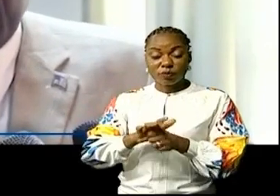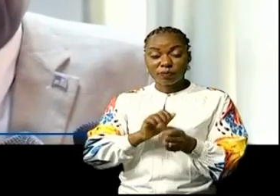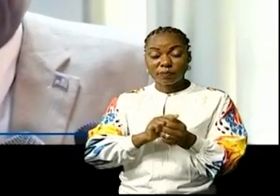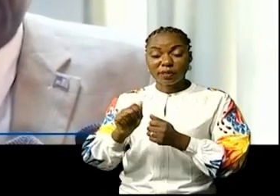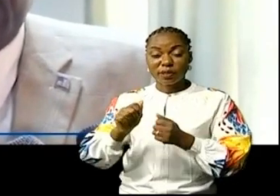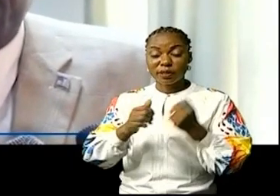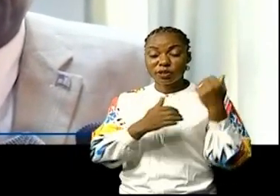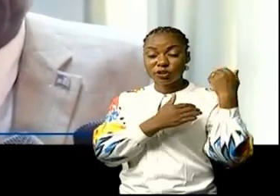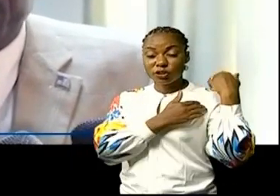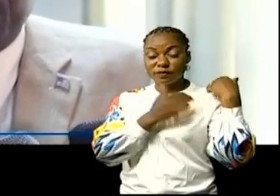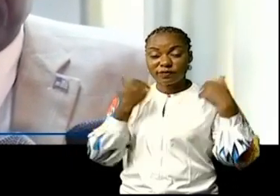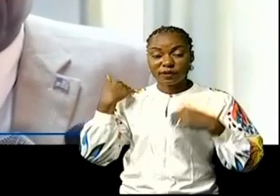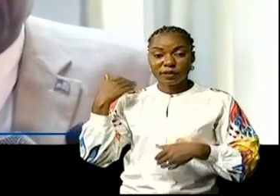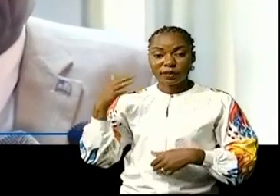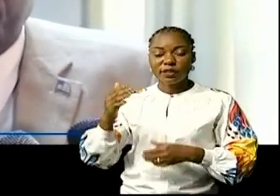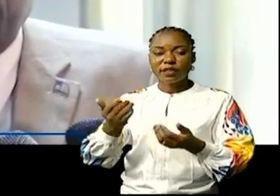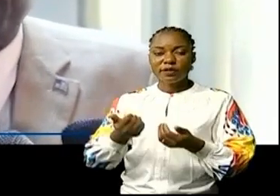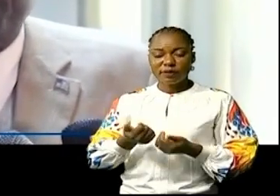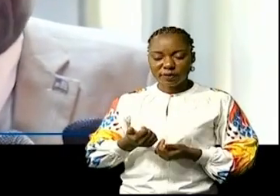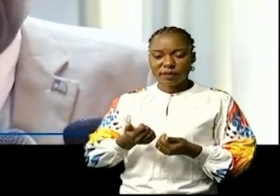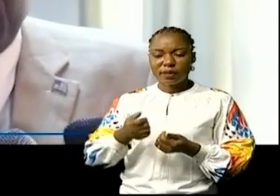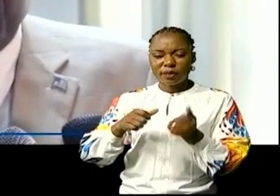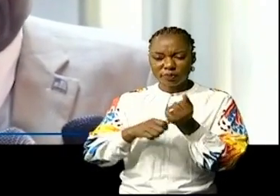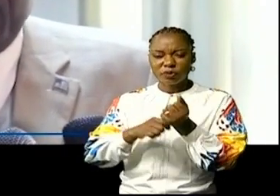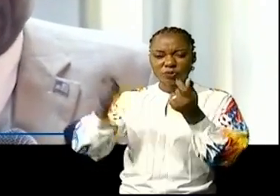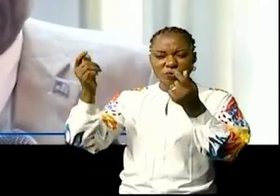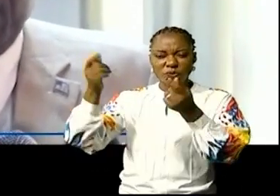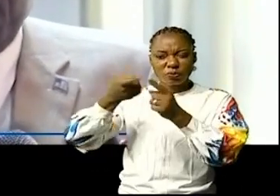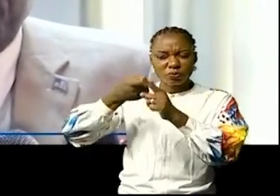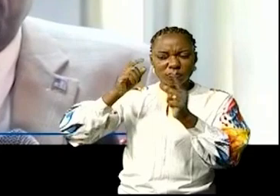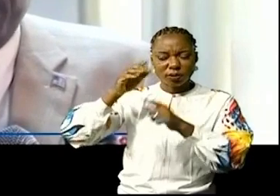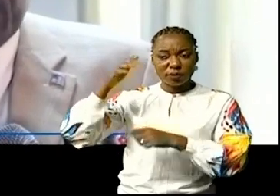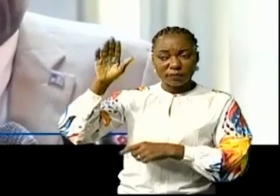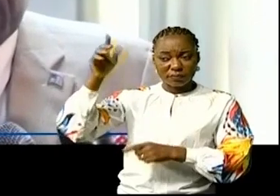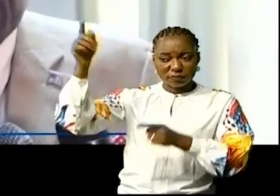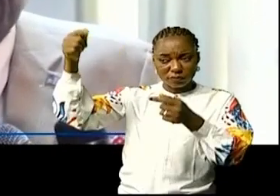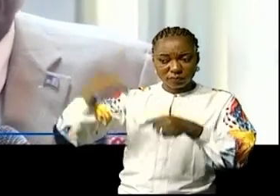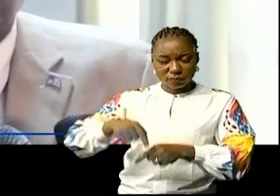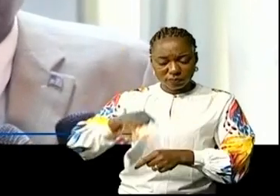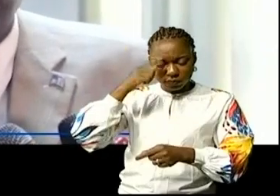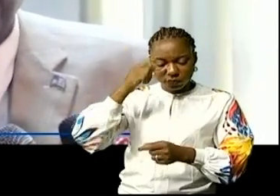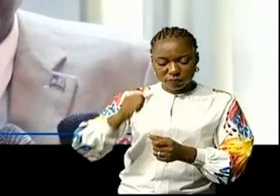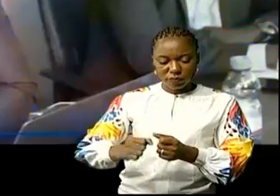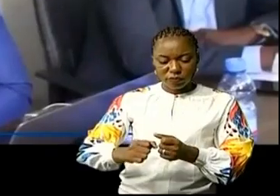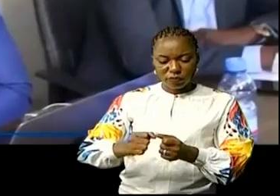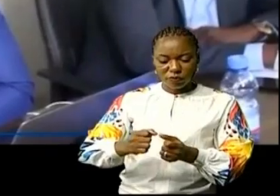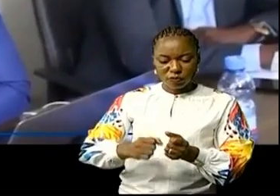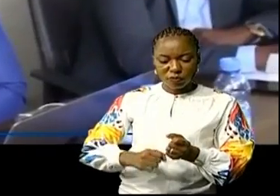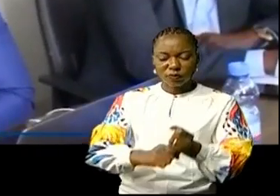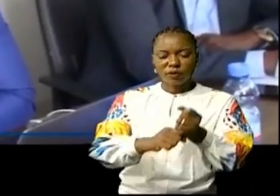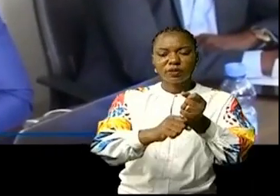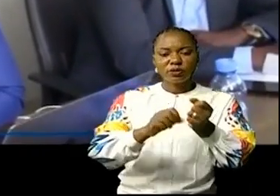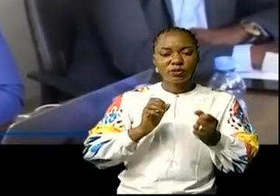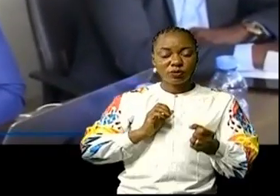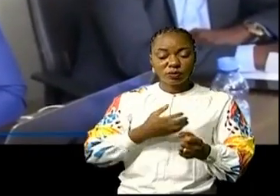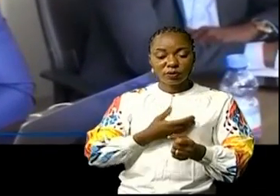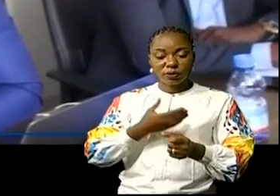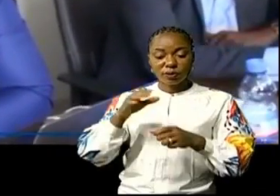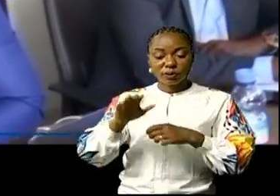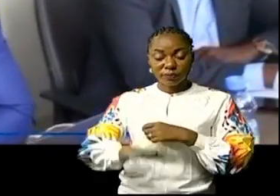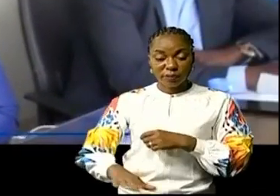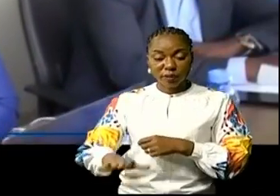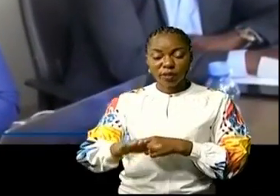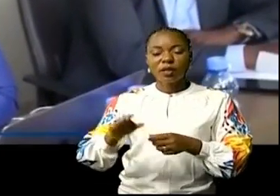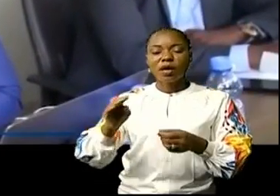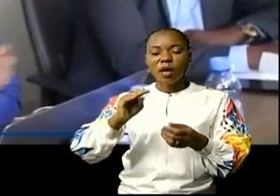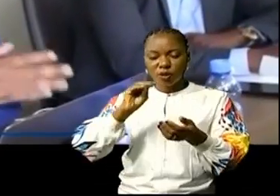voudrait que des investissements puissent venir de l'extérieur pour l'émergence de notre pays. De son côté, le directeur